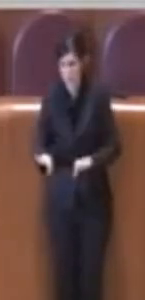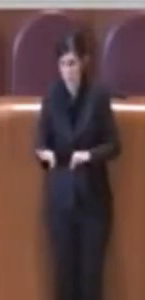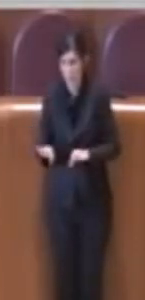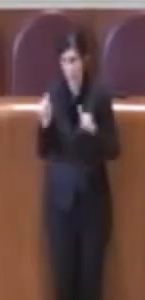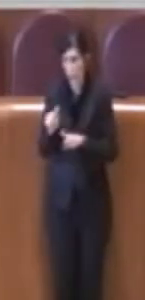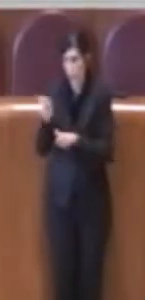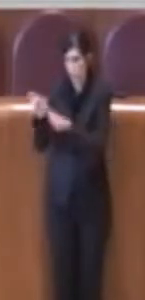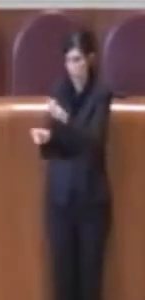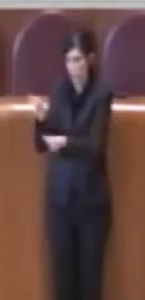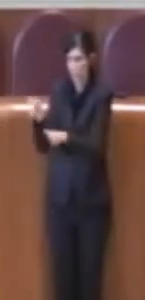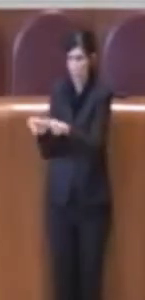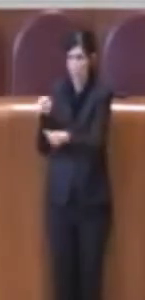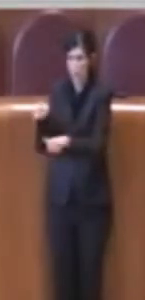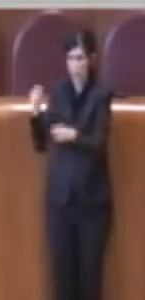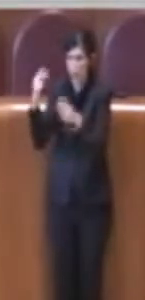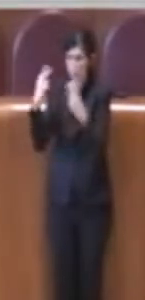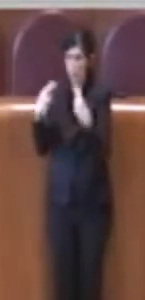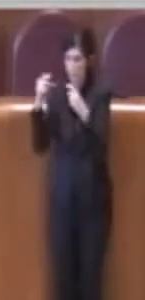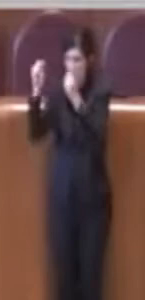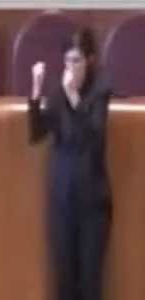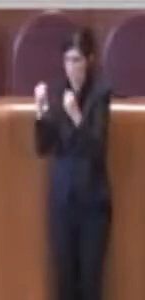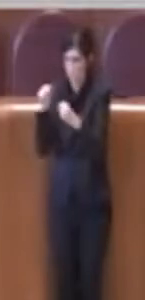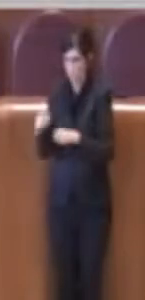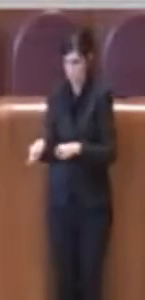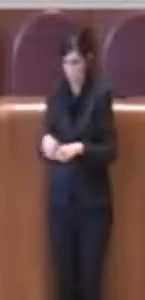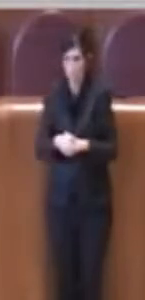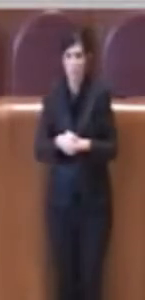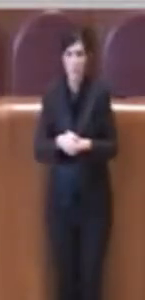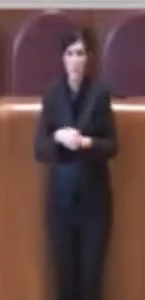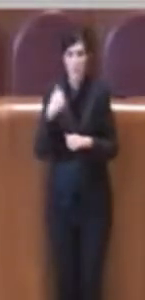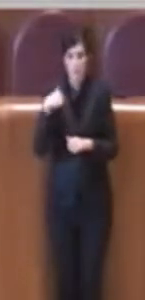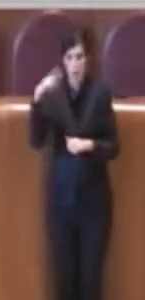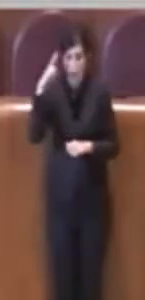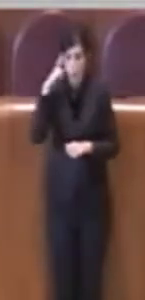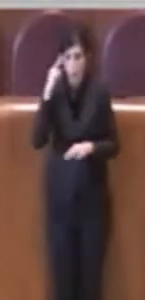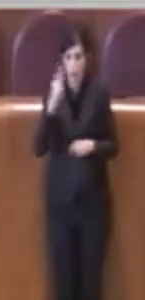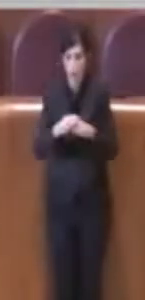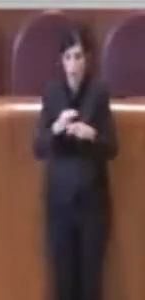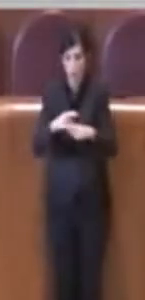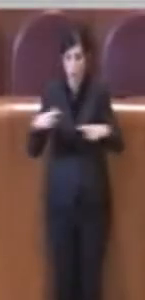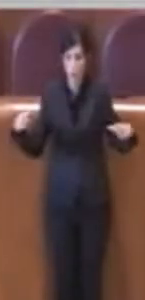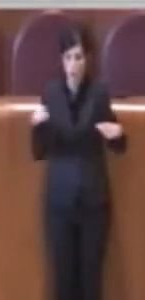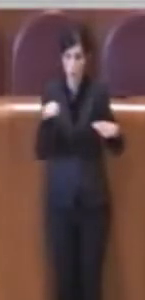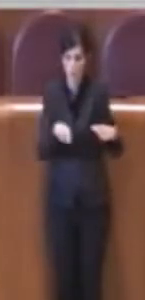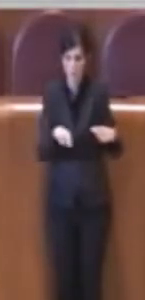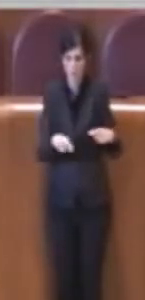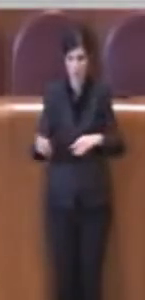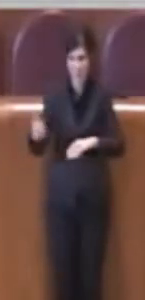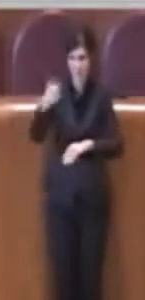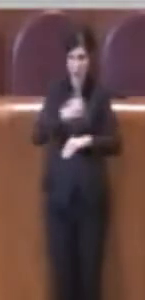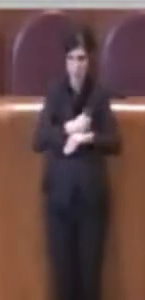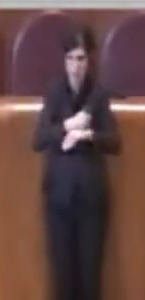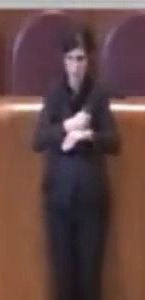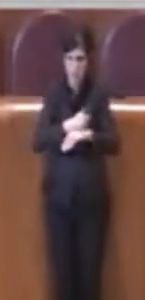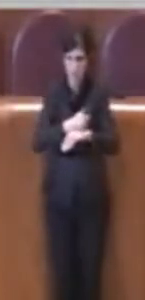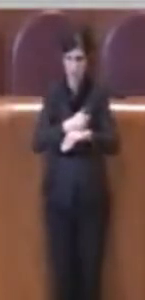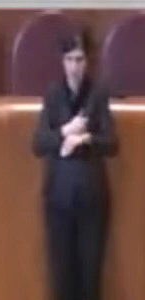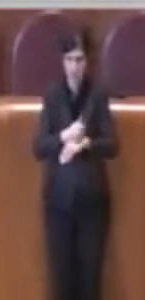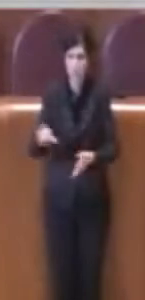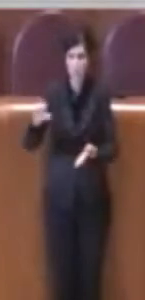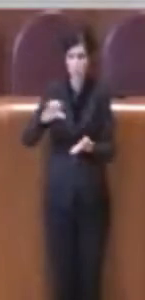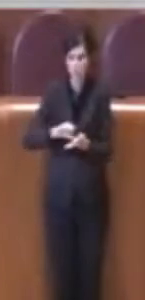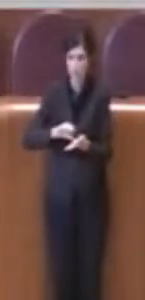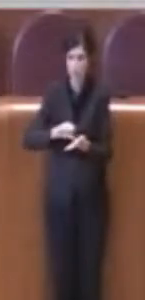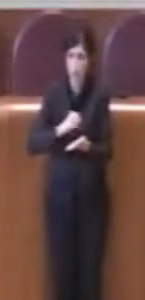cittadini residenti e non residenti, perché ricordo che Roma è Roma capitale, non è il centro